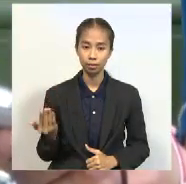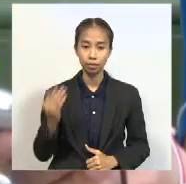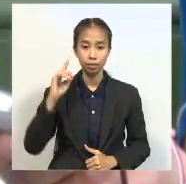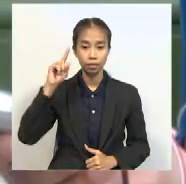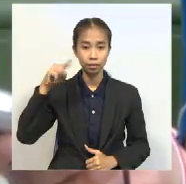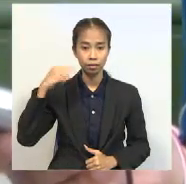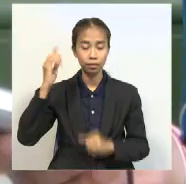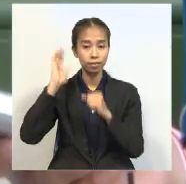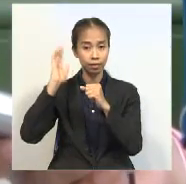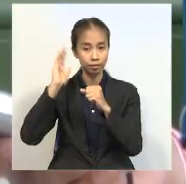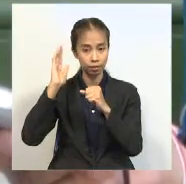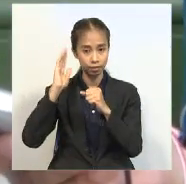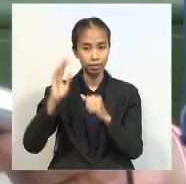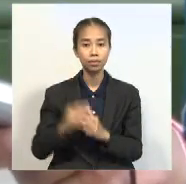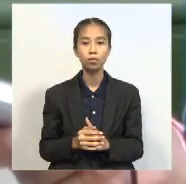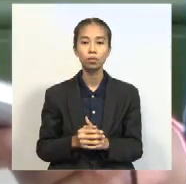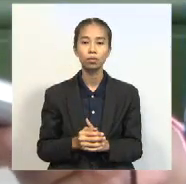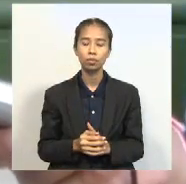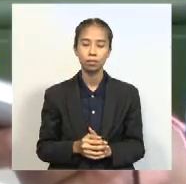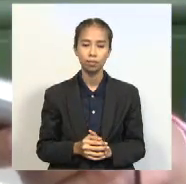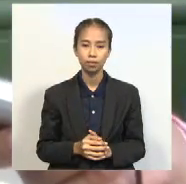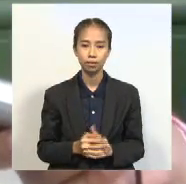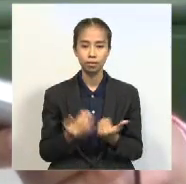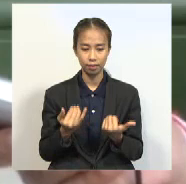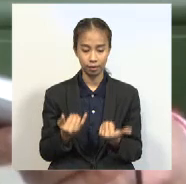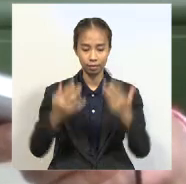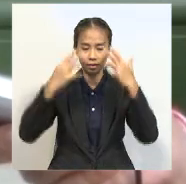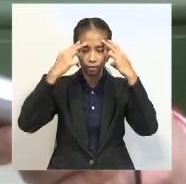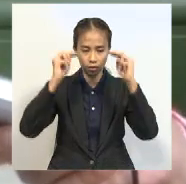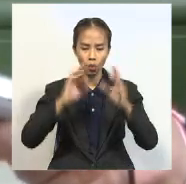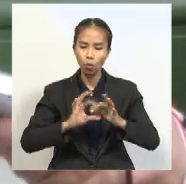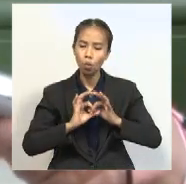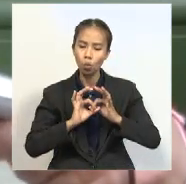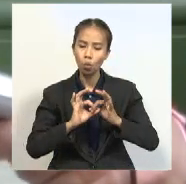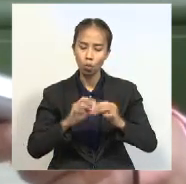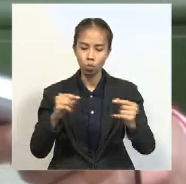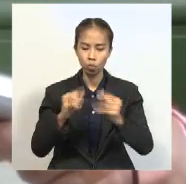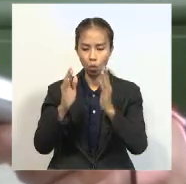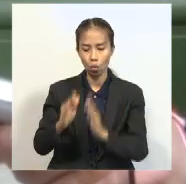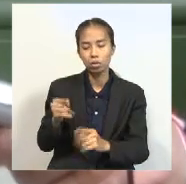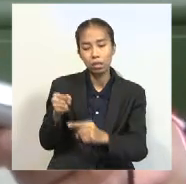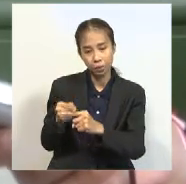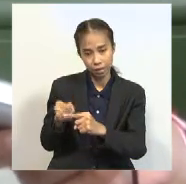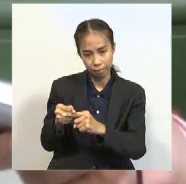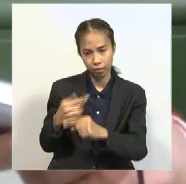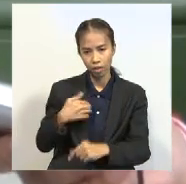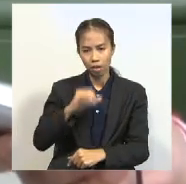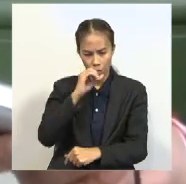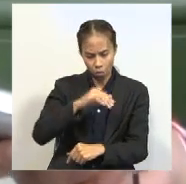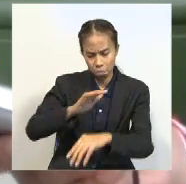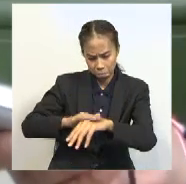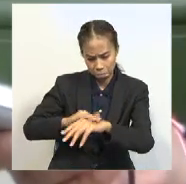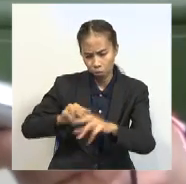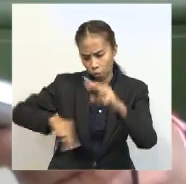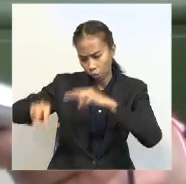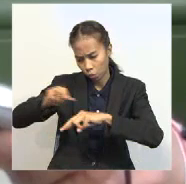ญโยสินวัฒน์โฆษกประจำสำนักนายกรัฐมนตรีบอกว่านายกรัฐมนตรีห่วงใยผู้ได้รับบาดเจ็บพร้อมกำชับให้เจ้าหน้าที่ดูแล